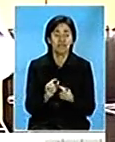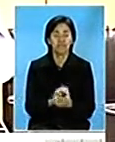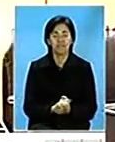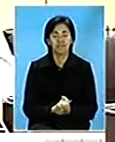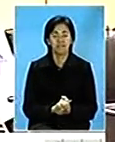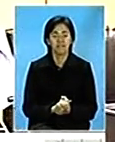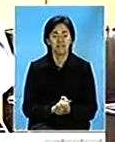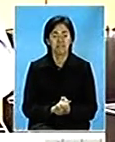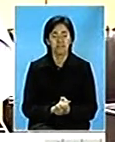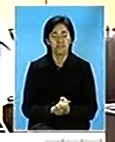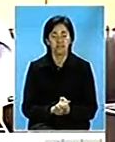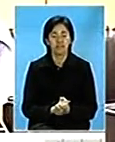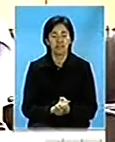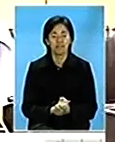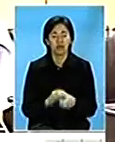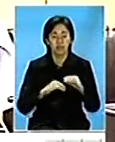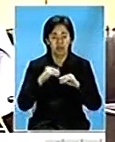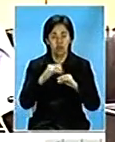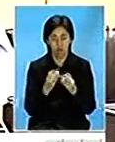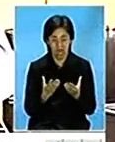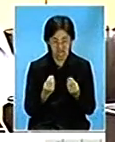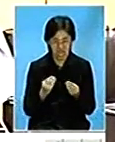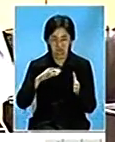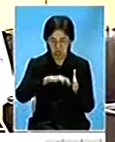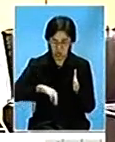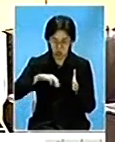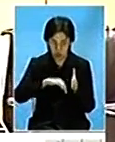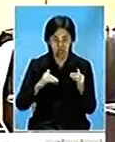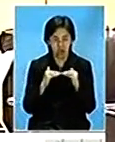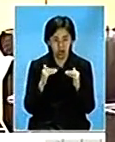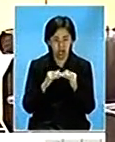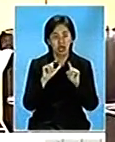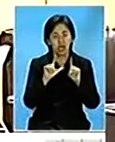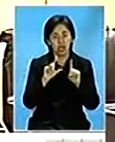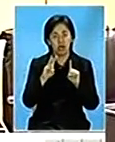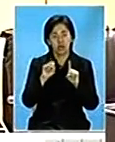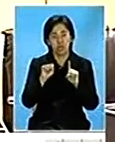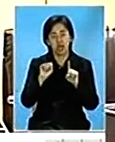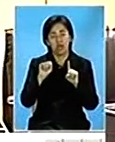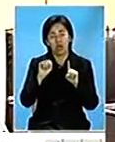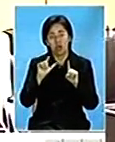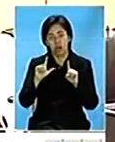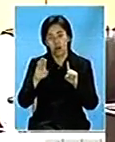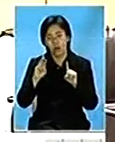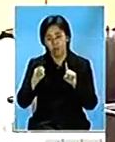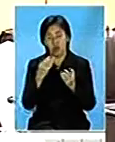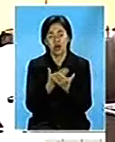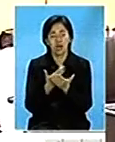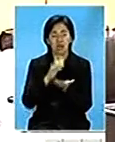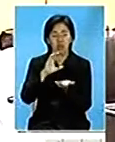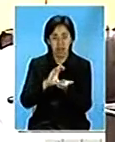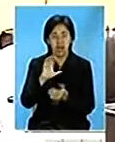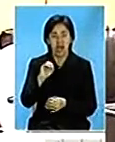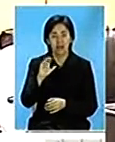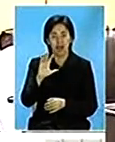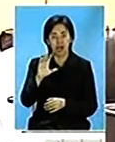เป็นโครงการที่จะต้องขุดลอกดินจำนวนเท่ากันคือ 1.6 ล้านลูกบาศก์เมตรงบประมาณ55ล้า